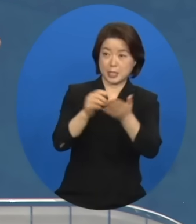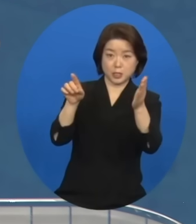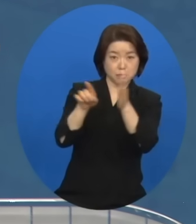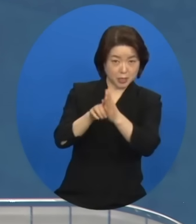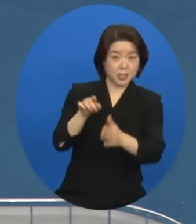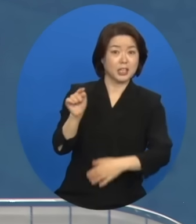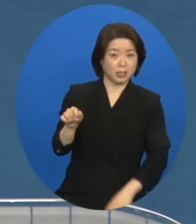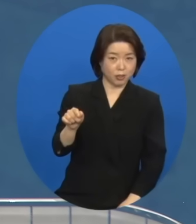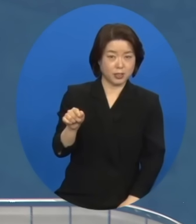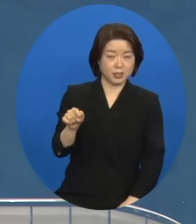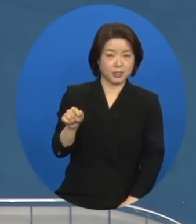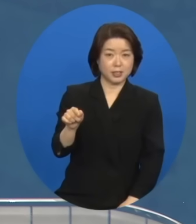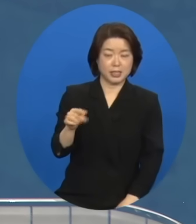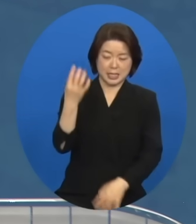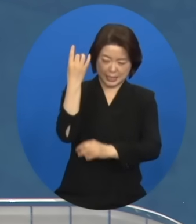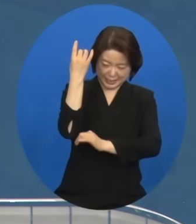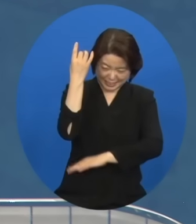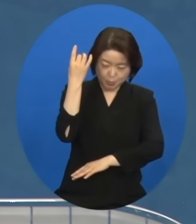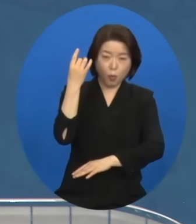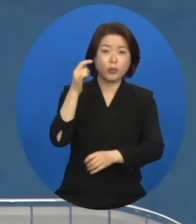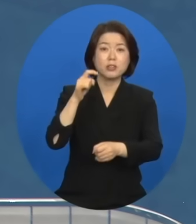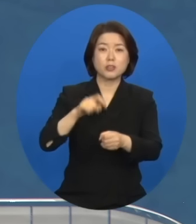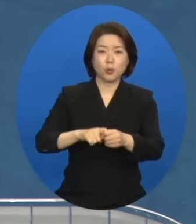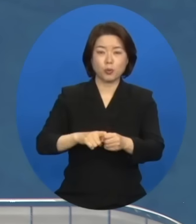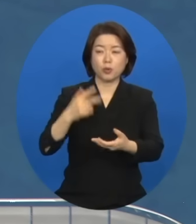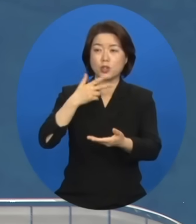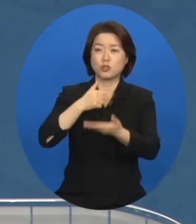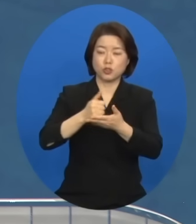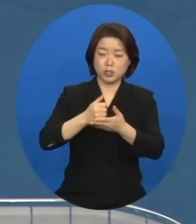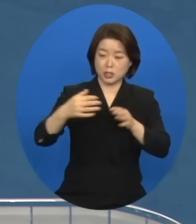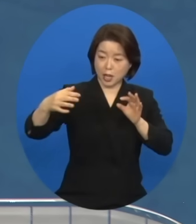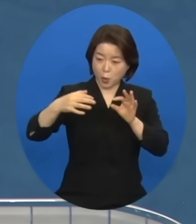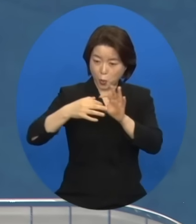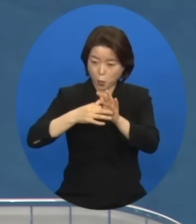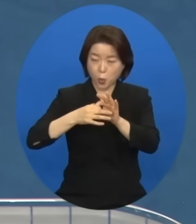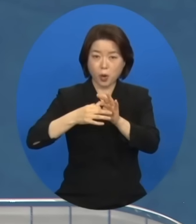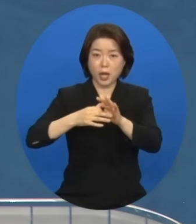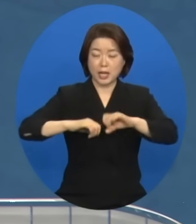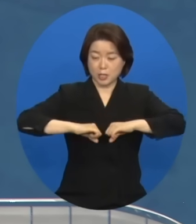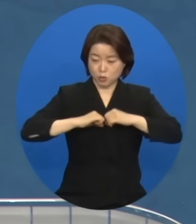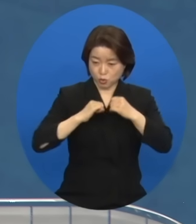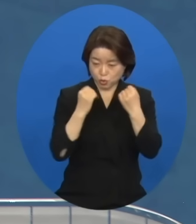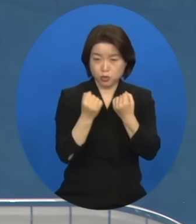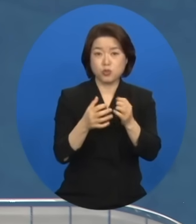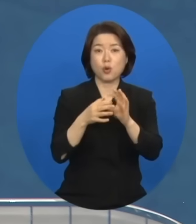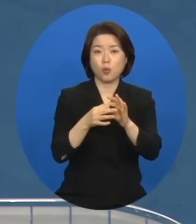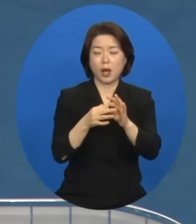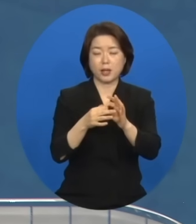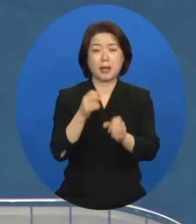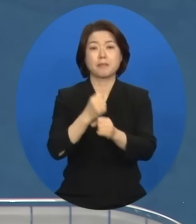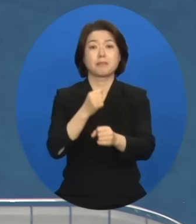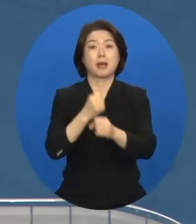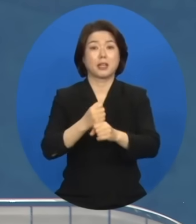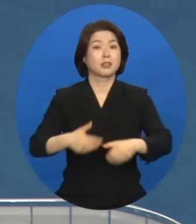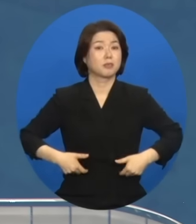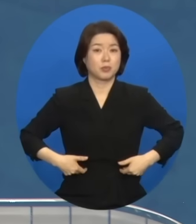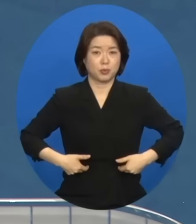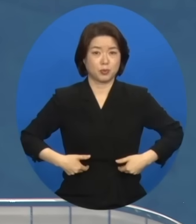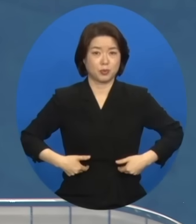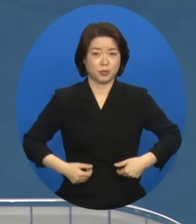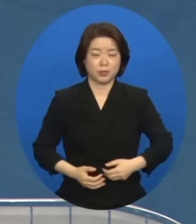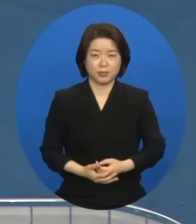믿는다는 것은 기본적으로 주님과 우리 사이의 순종의 관계를 맺고 사는 것을 말하는